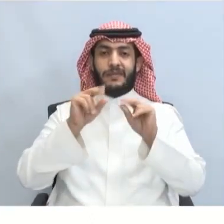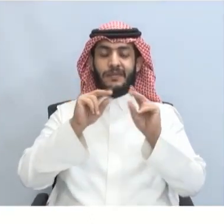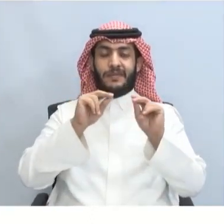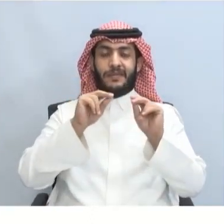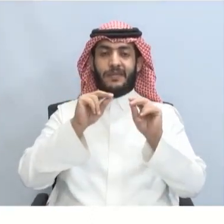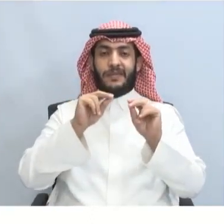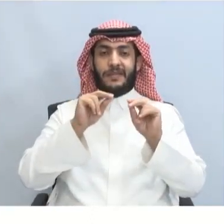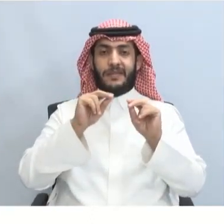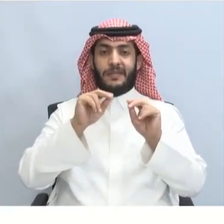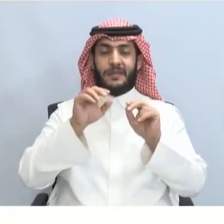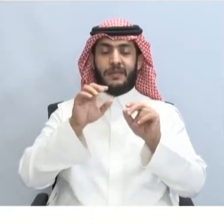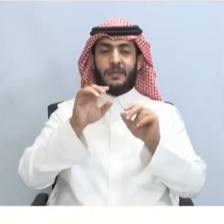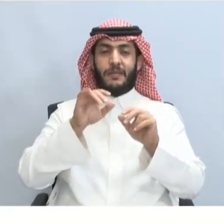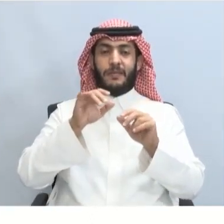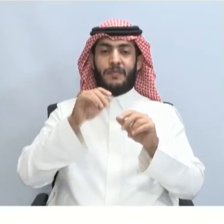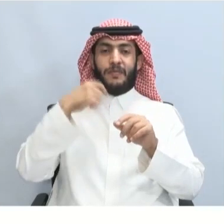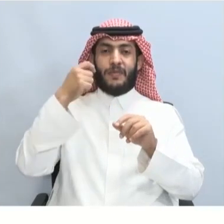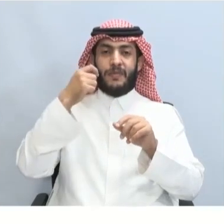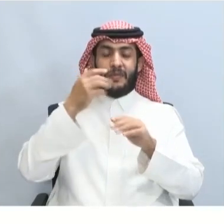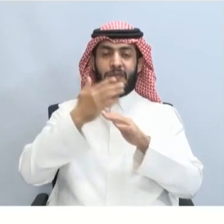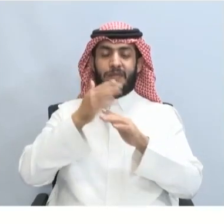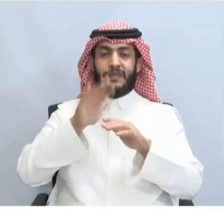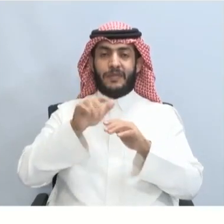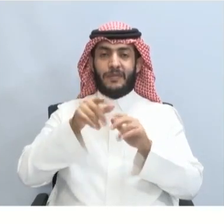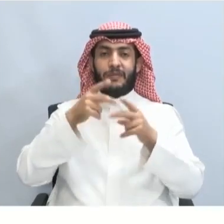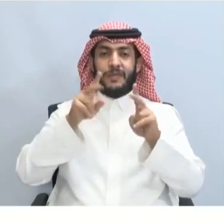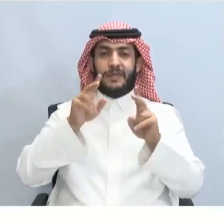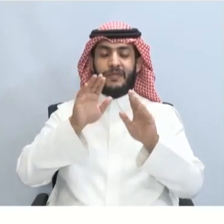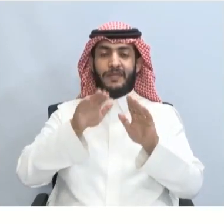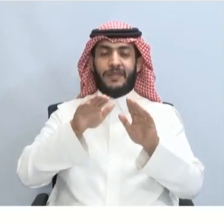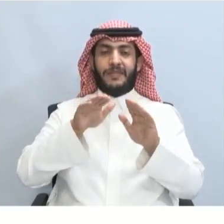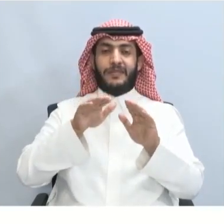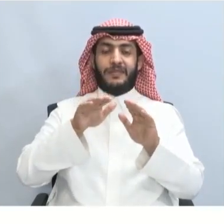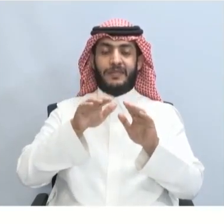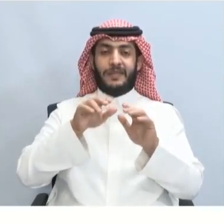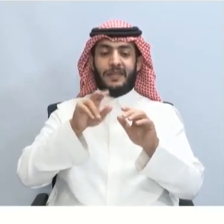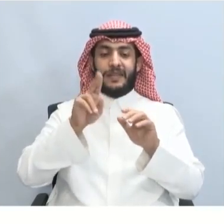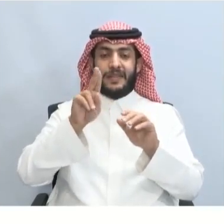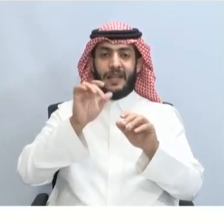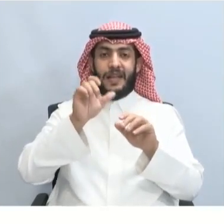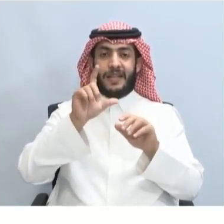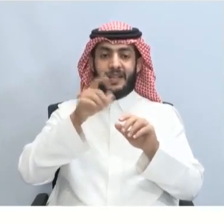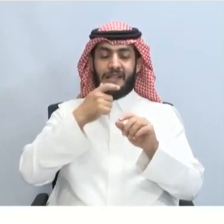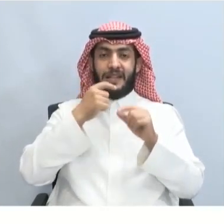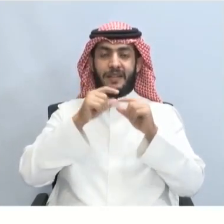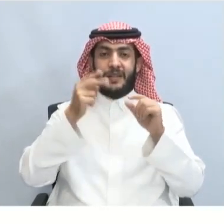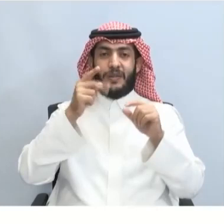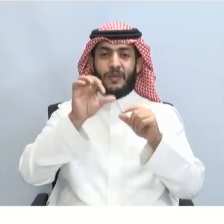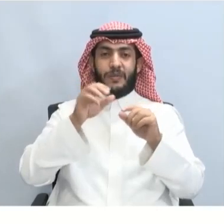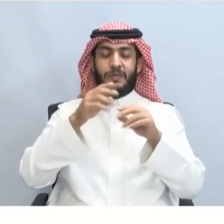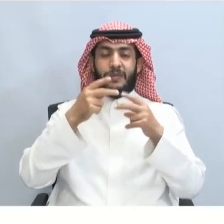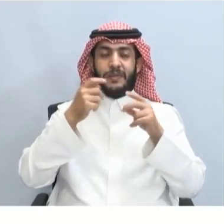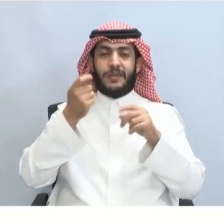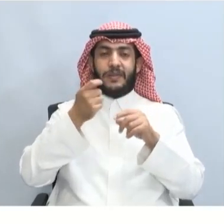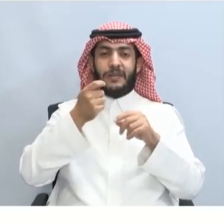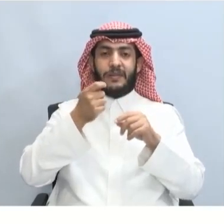او المقطع البرمجي نلاحظ في البدايه عندنا هنا التايتل اللي هو العنوان كتبنا